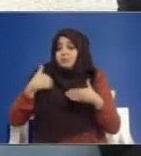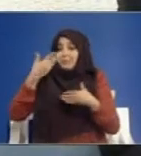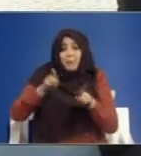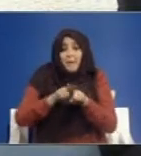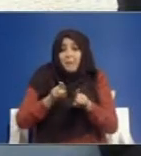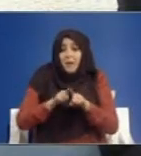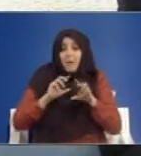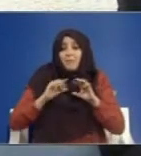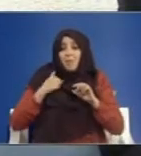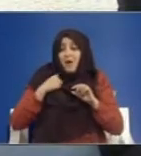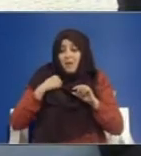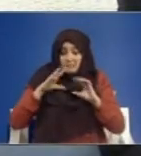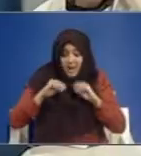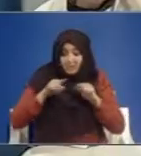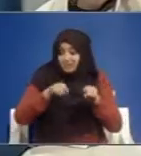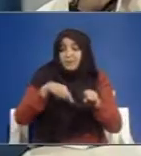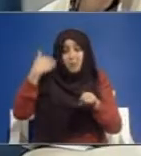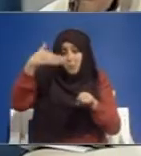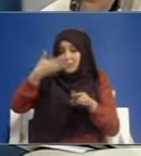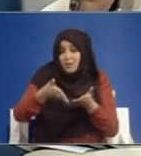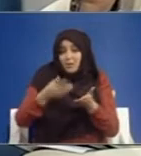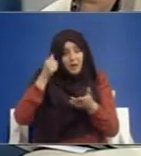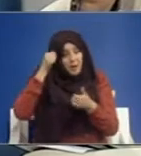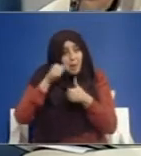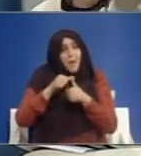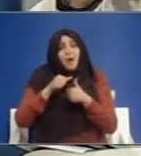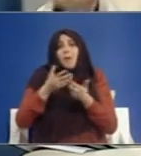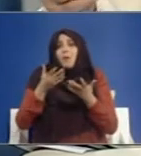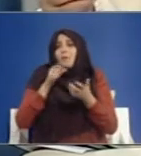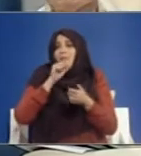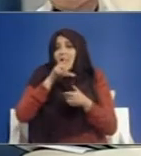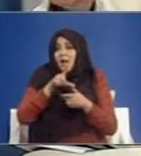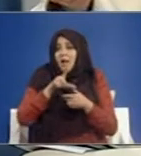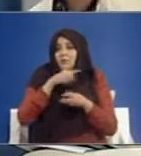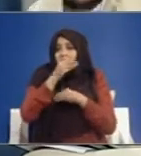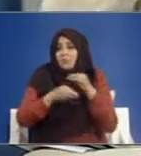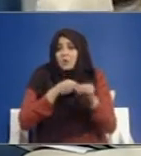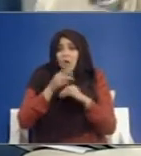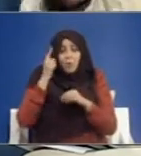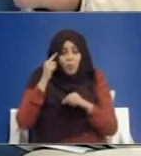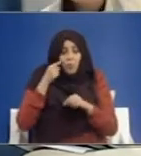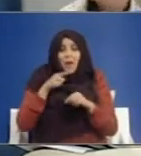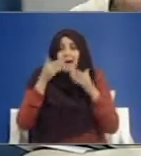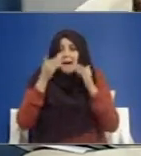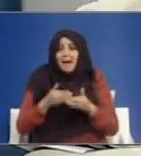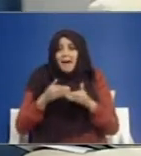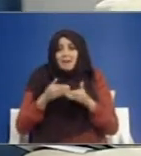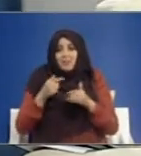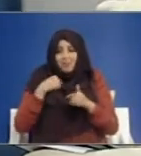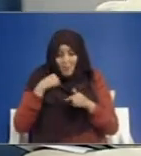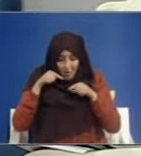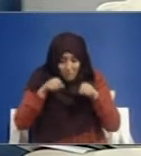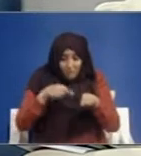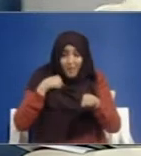أنك تتذكر الموت، تتذكر الآخرة باش تتزود لها، باش تقلع عن المعاصي، لأنك رايح